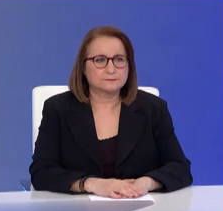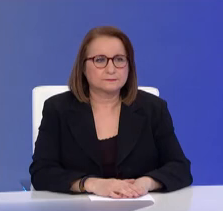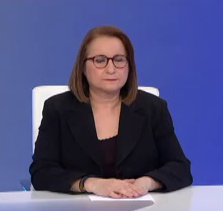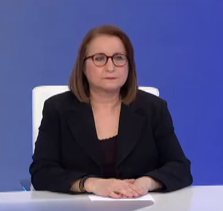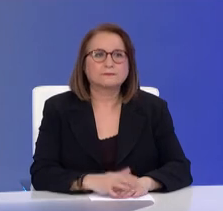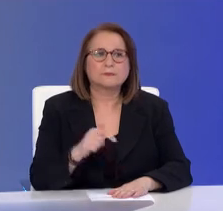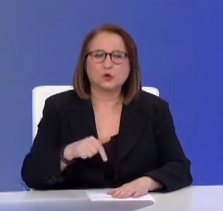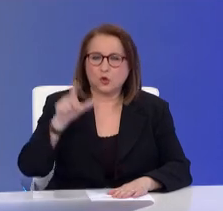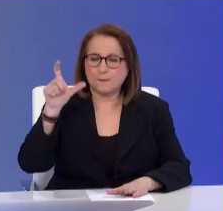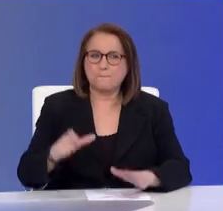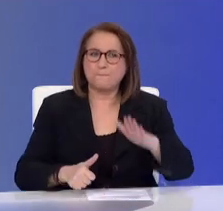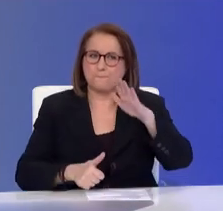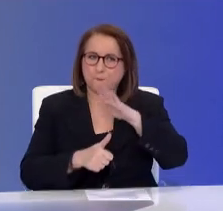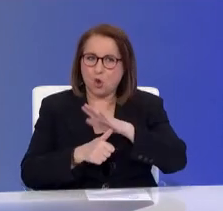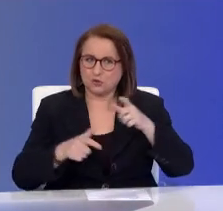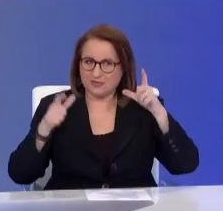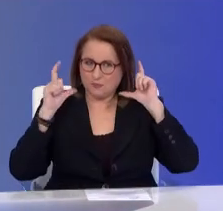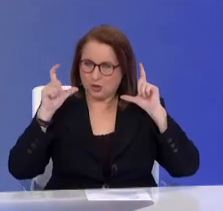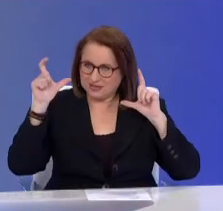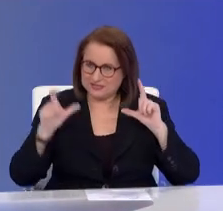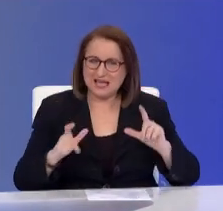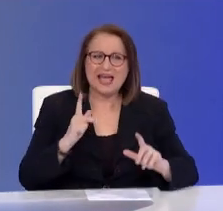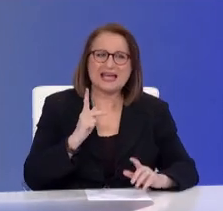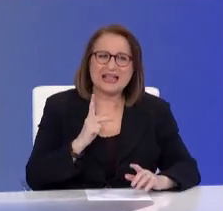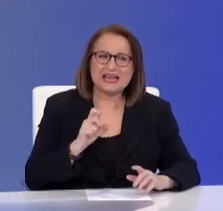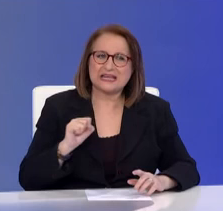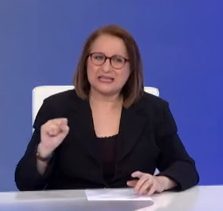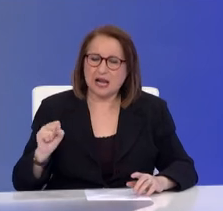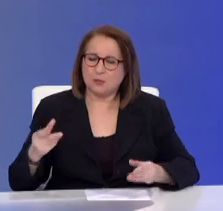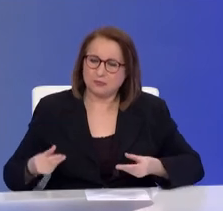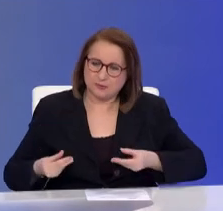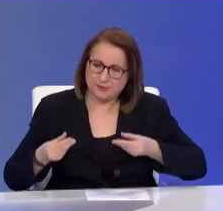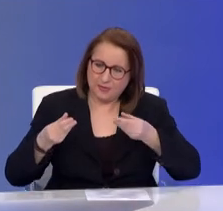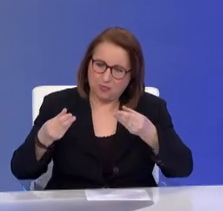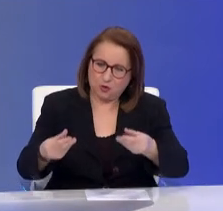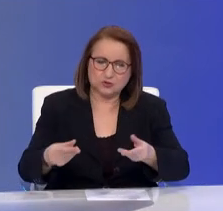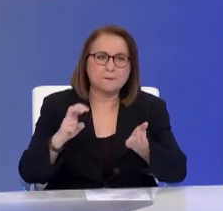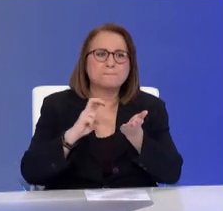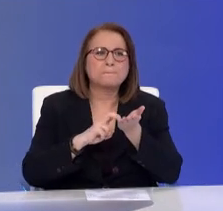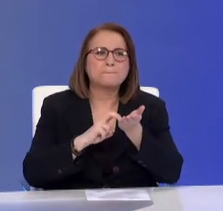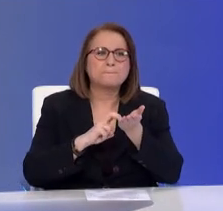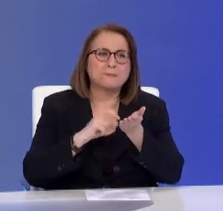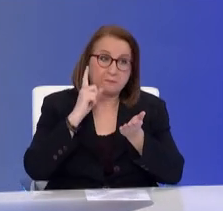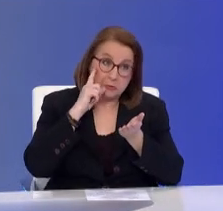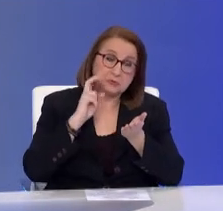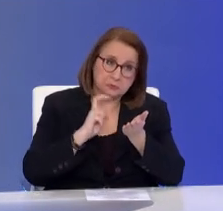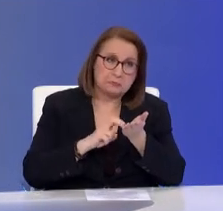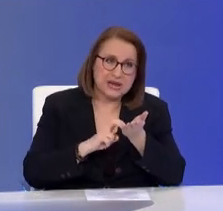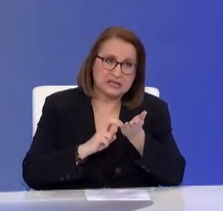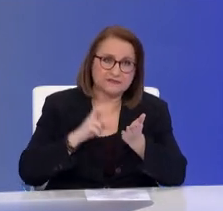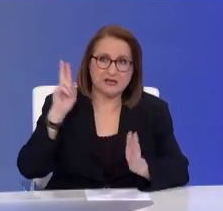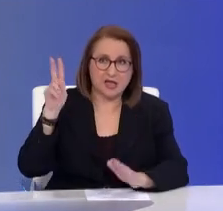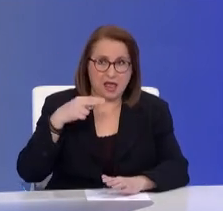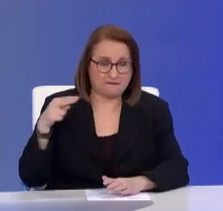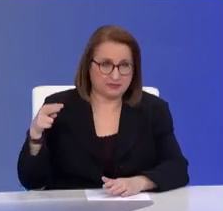Η εξοχοτάτη Πρόεδρος της Δημοκρατίας, κυρία Κατερίνα Σακελαροπούλου, καλείται να επιδώσει το μετάλλιο και τον